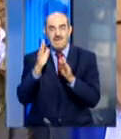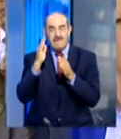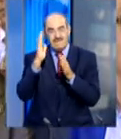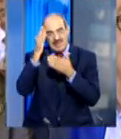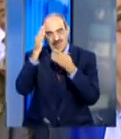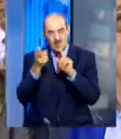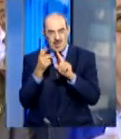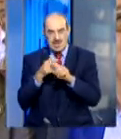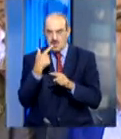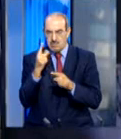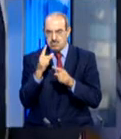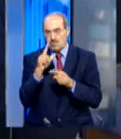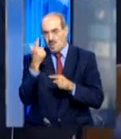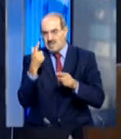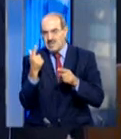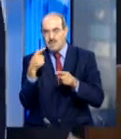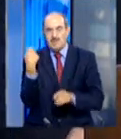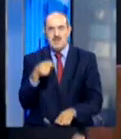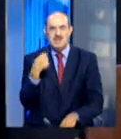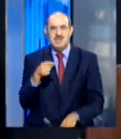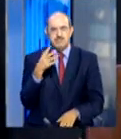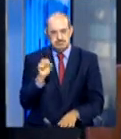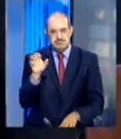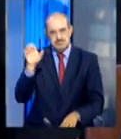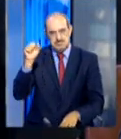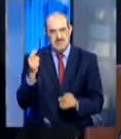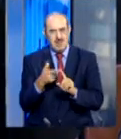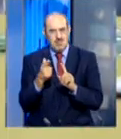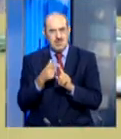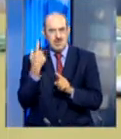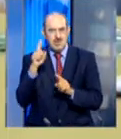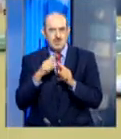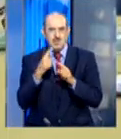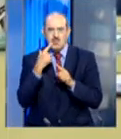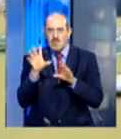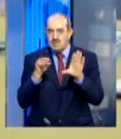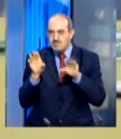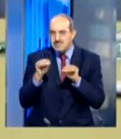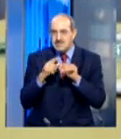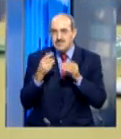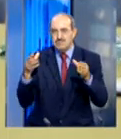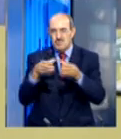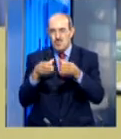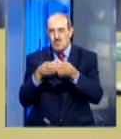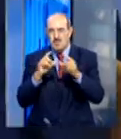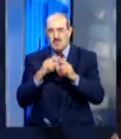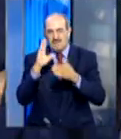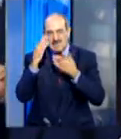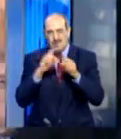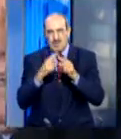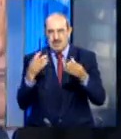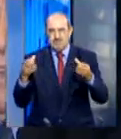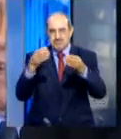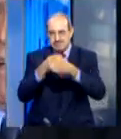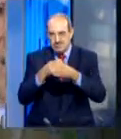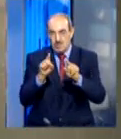القضايا، بنى السيد الرئيس بخطوات رصينة مسار جمع الفرقاء الفلسطينيين ليلتئم الجمع